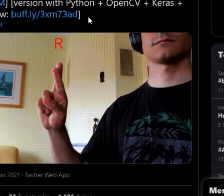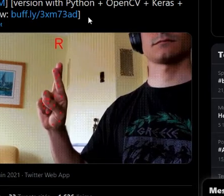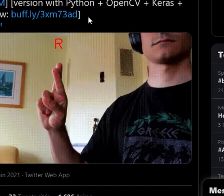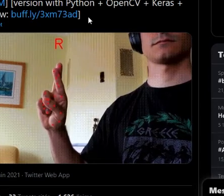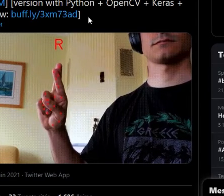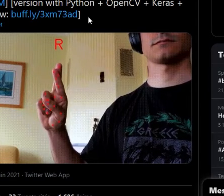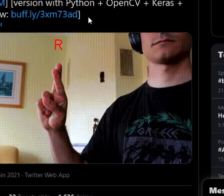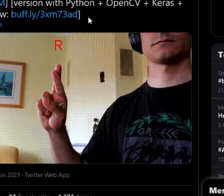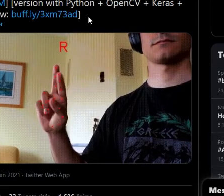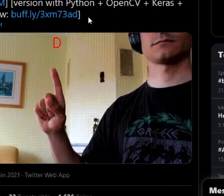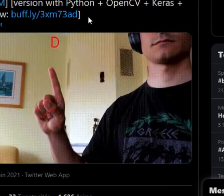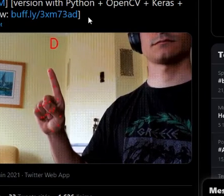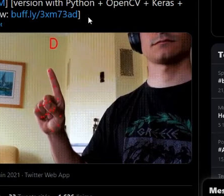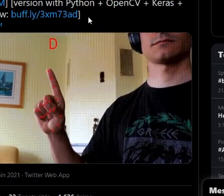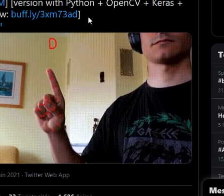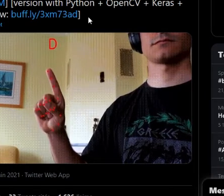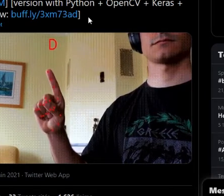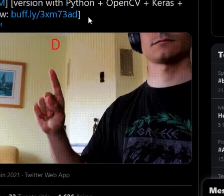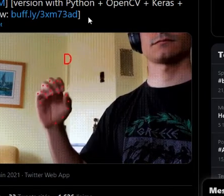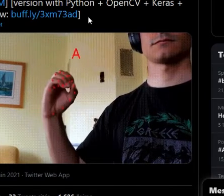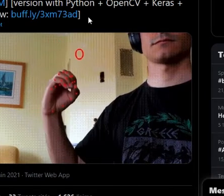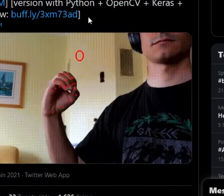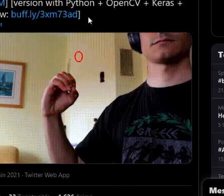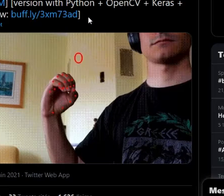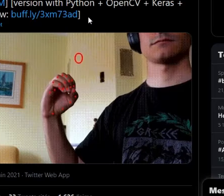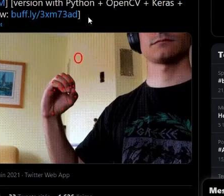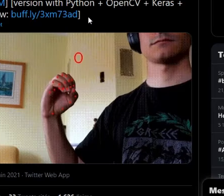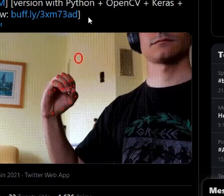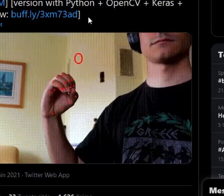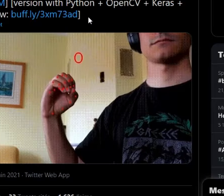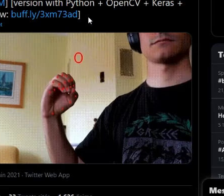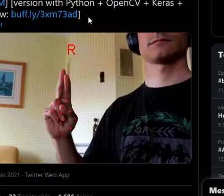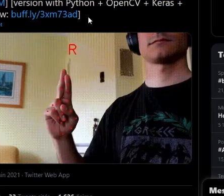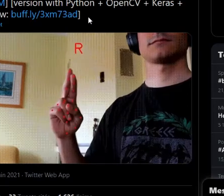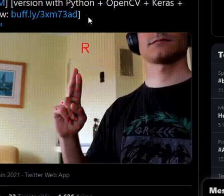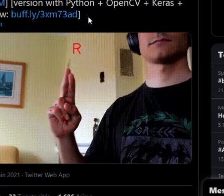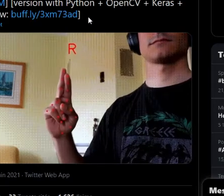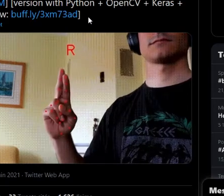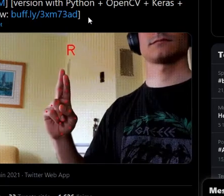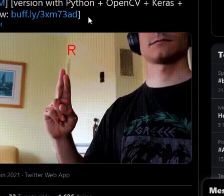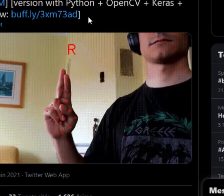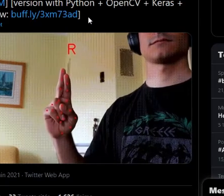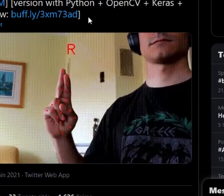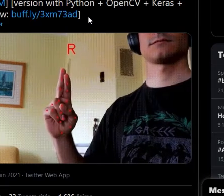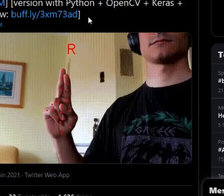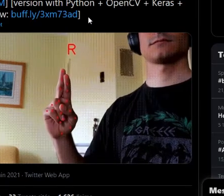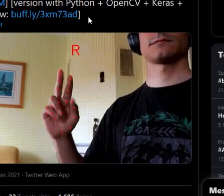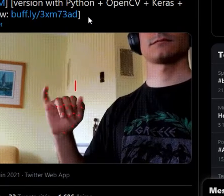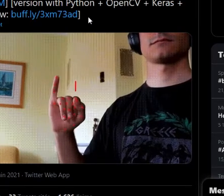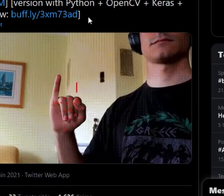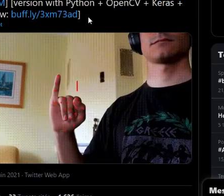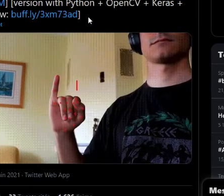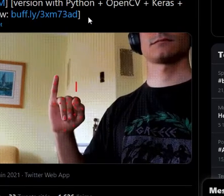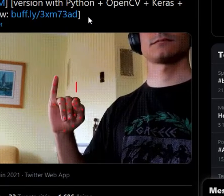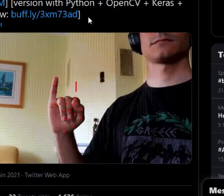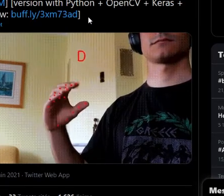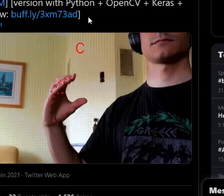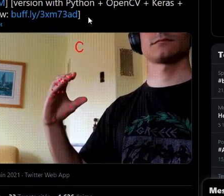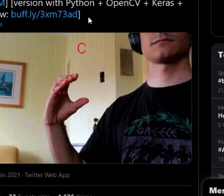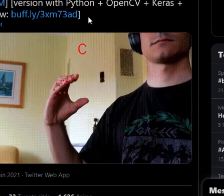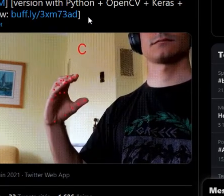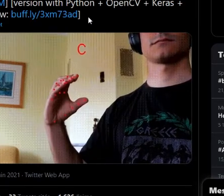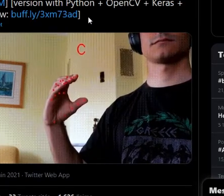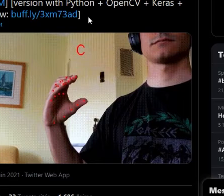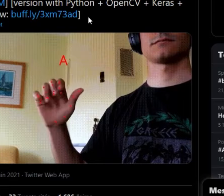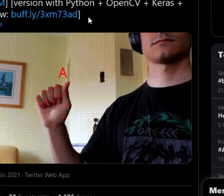plein d'autres trucs. En soi, ce que ça fait là, c'est ce que fait plus ou moins une Kinect. C'est de la reconnaissance de mouvement et c'est de l'interprétation. On dit à